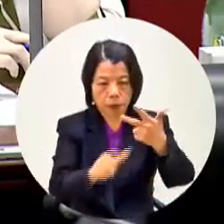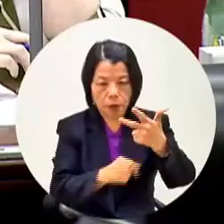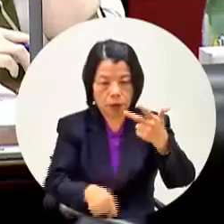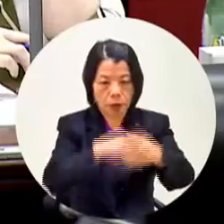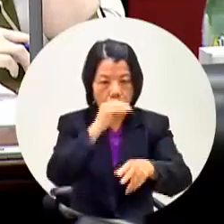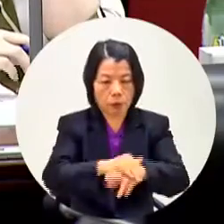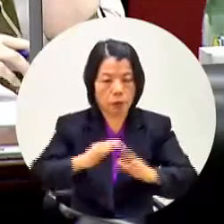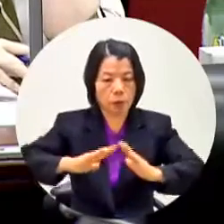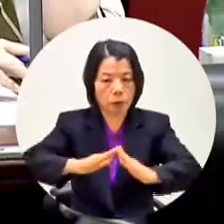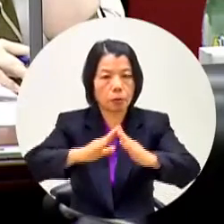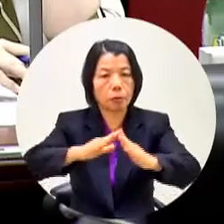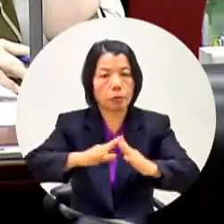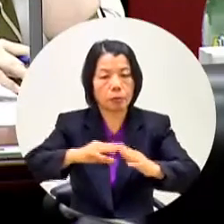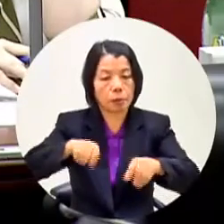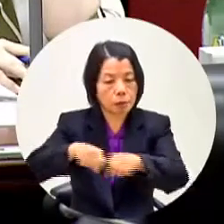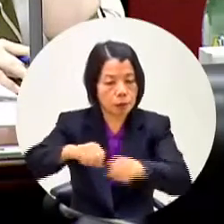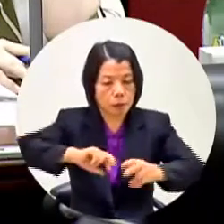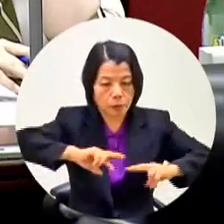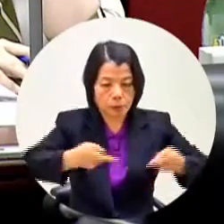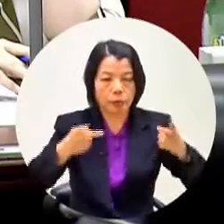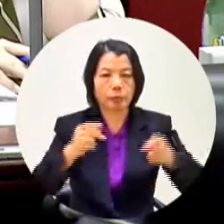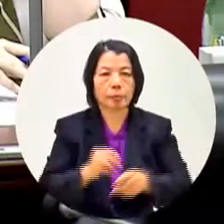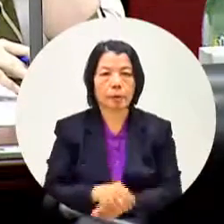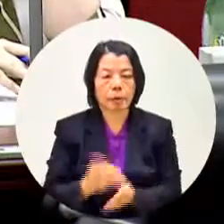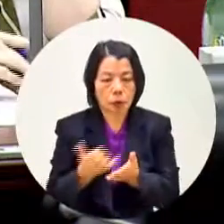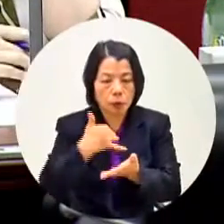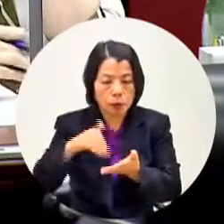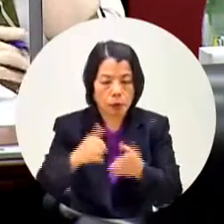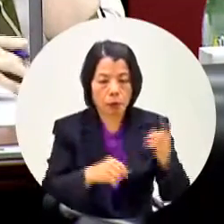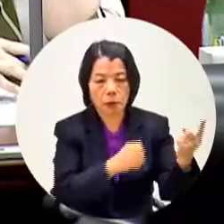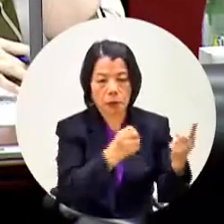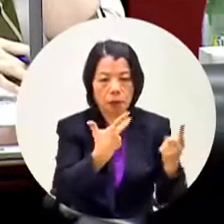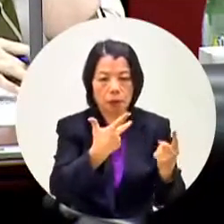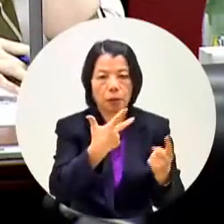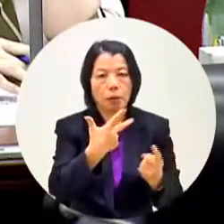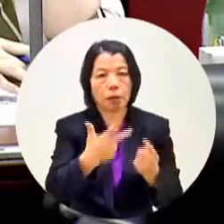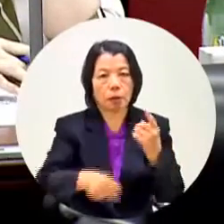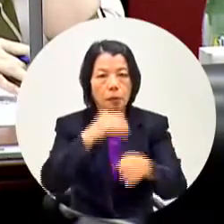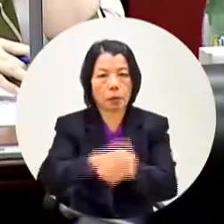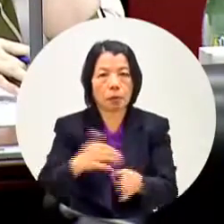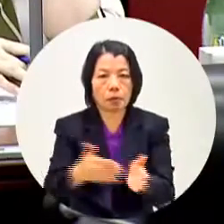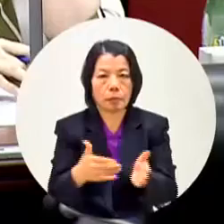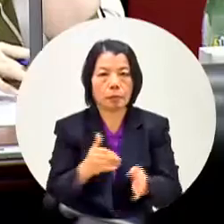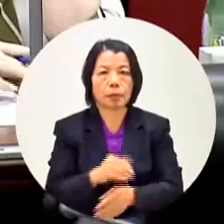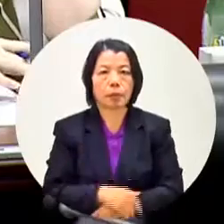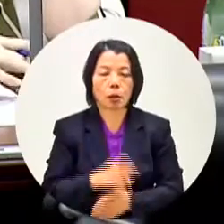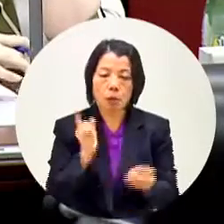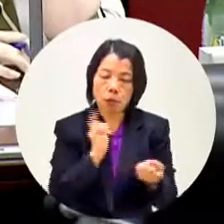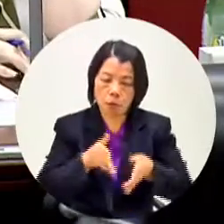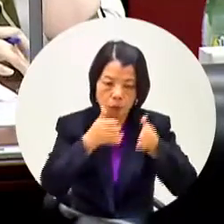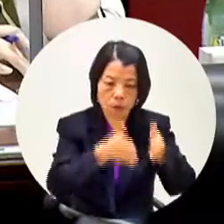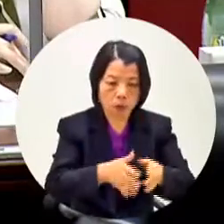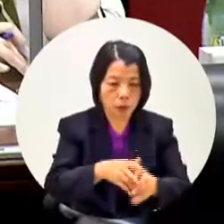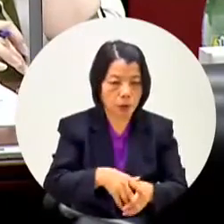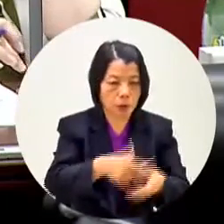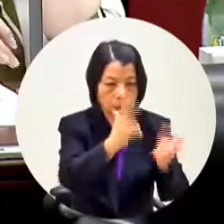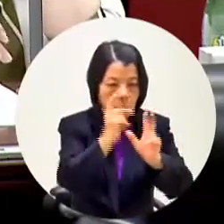区的一个开发。那面积来说的话，目前有357公顷，好，开发的经费